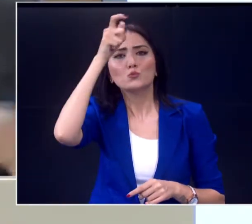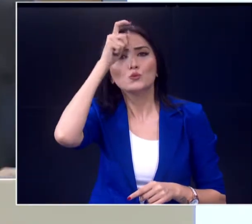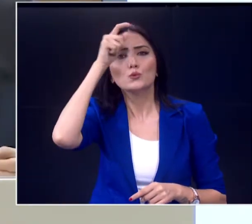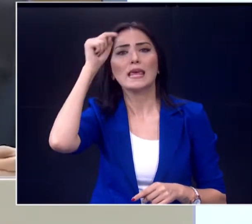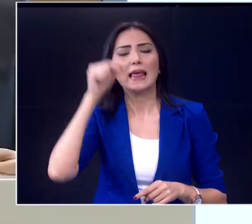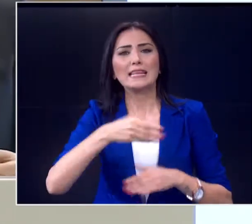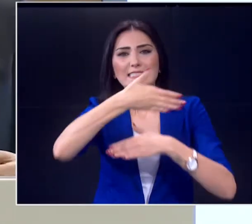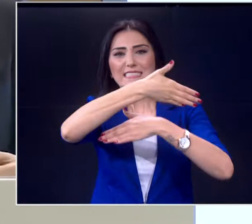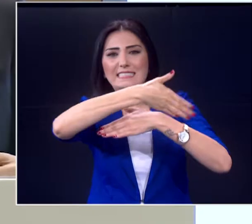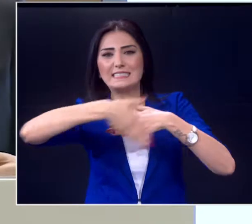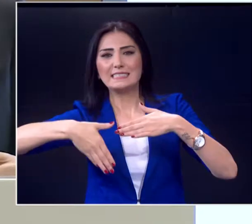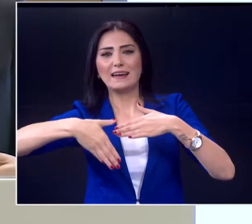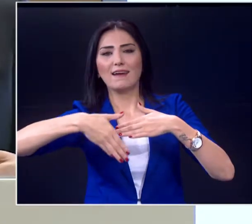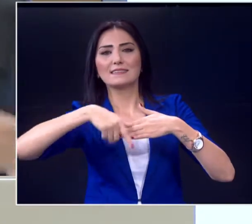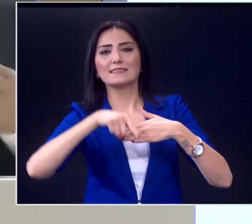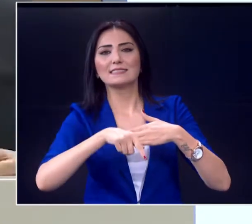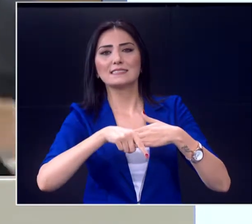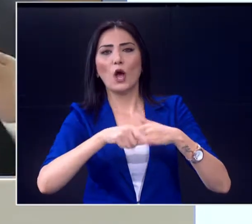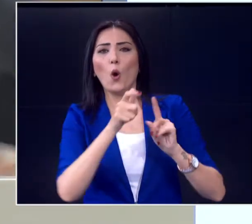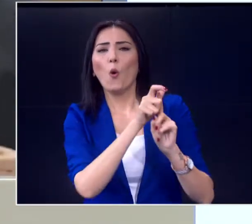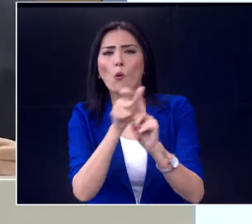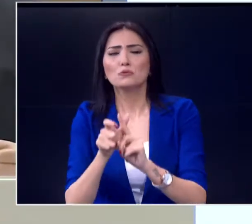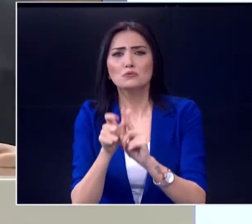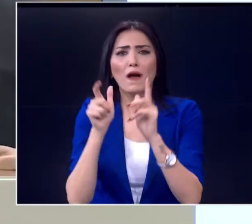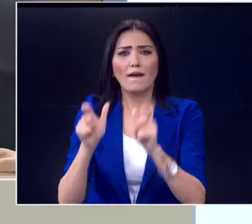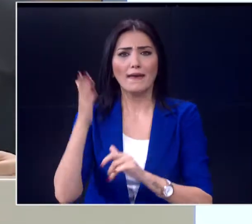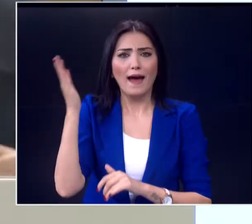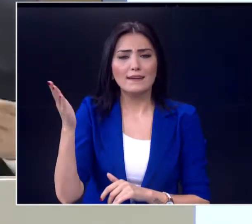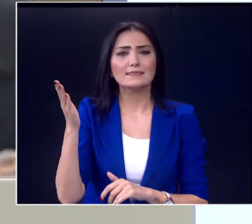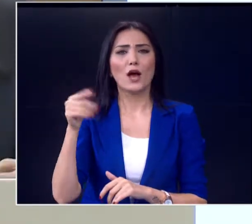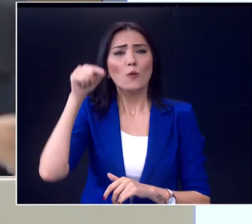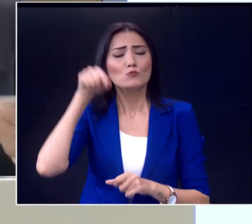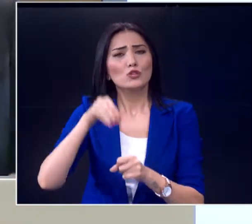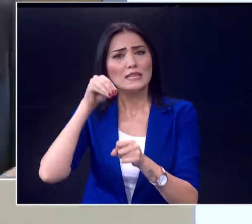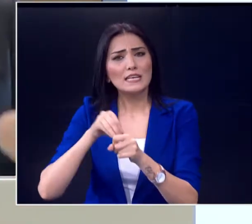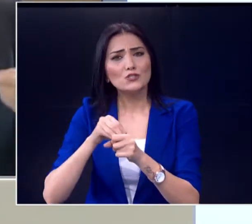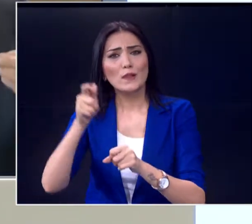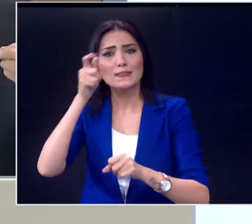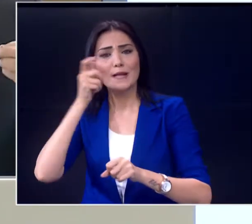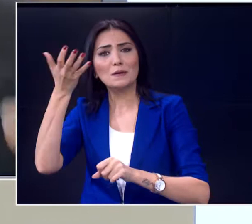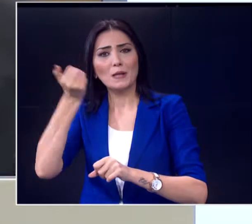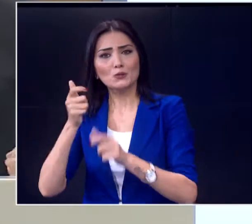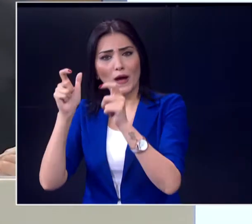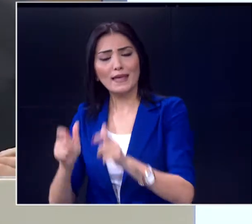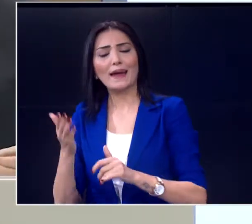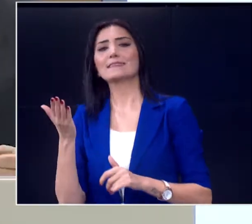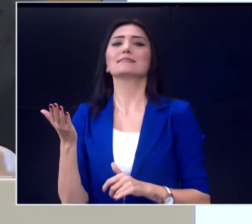Türkiye'nin sınırlarını koruyacağı yerde, bunun için tedbir alacağı